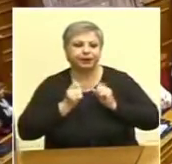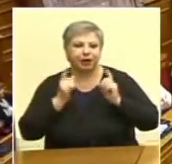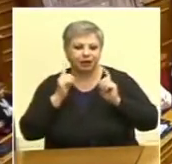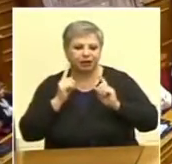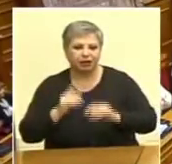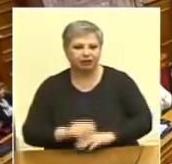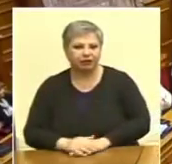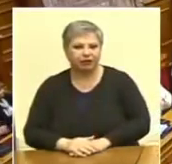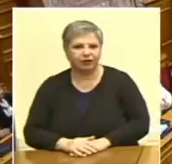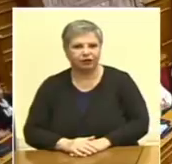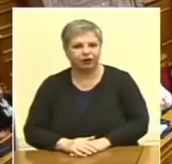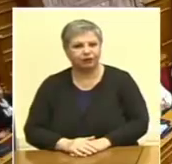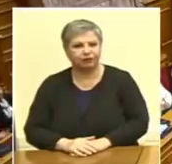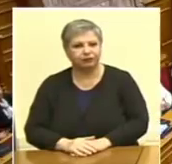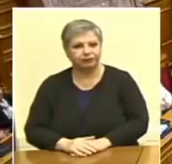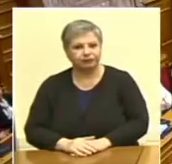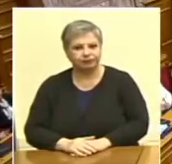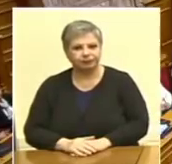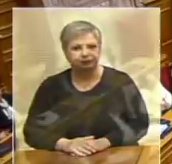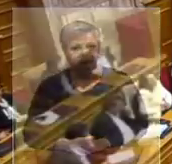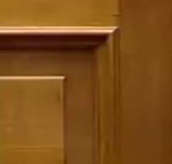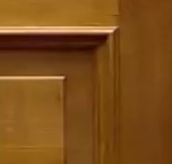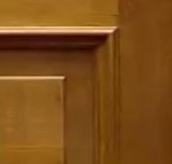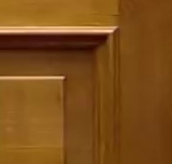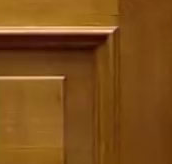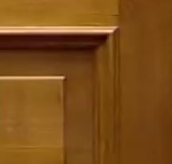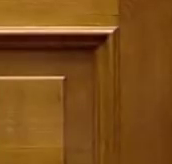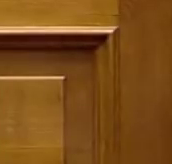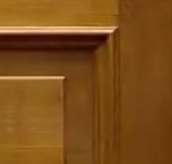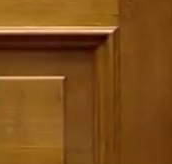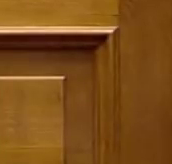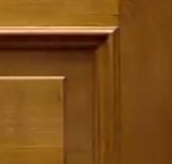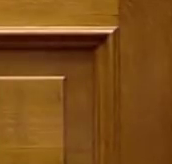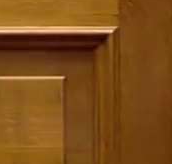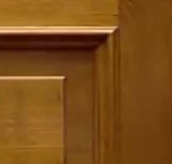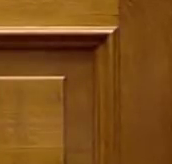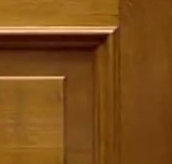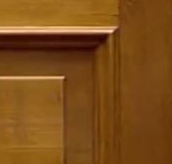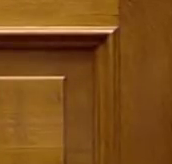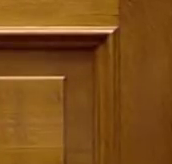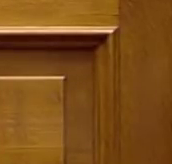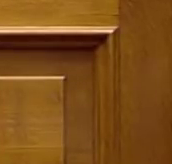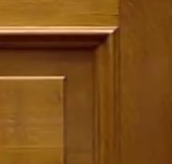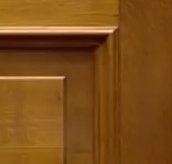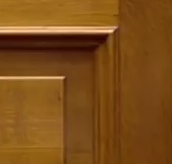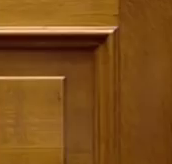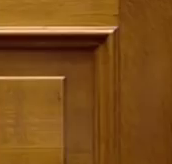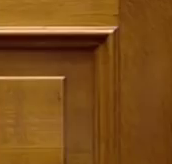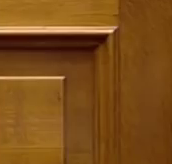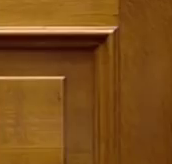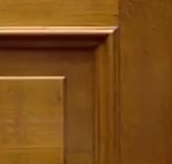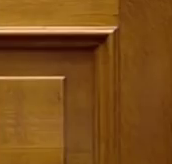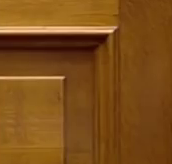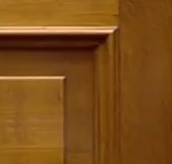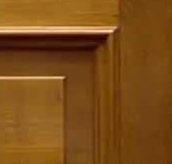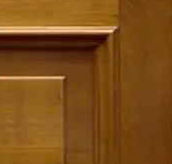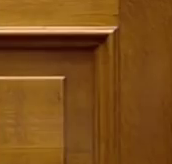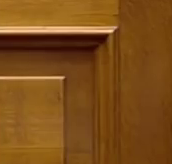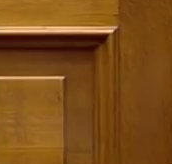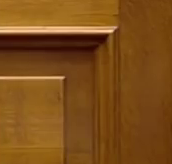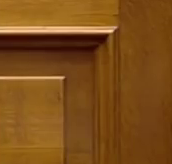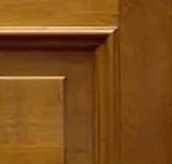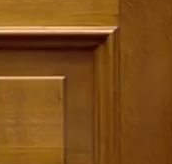Σας το είχαμε πει, κυρίες και κύριοι συνάδελφοι, σε κάθε ευκαιρία και με κάθε τρόπο. Μη βιάζεστε τόσο πολύ